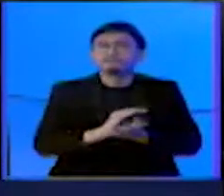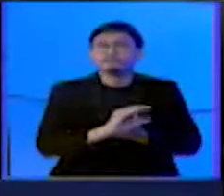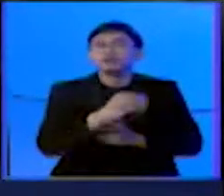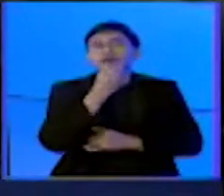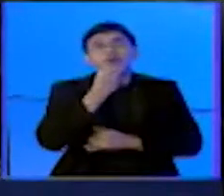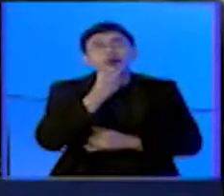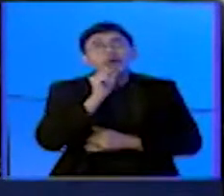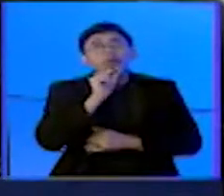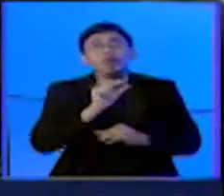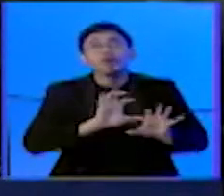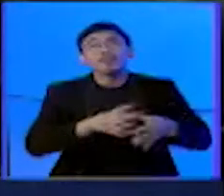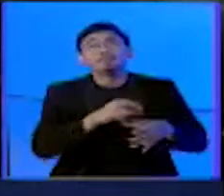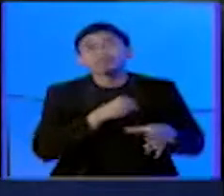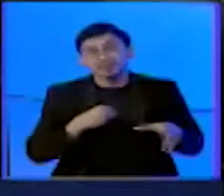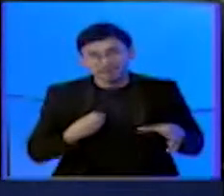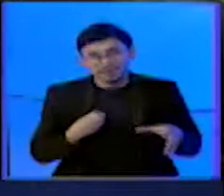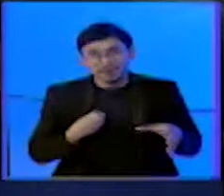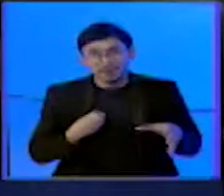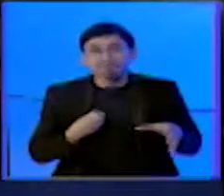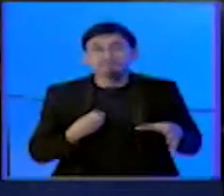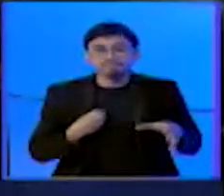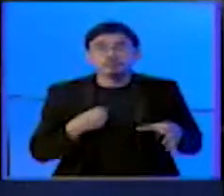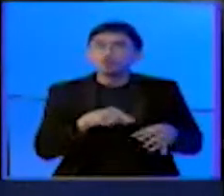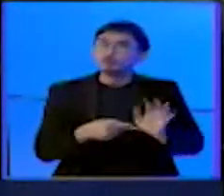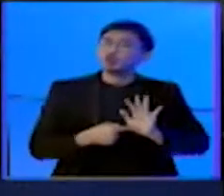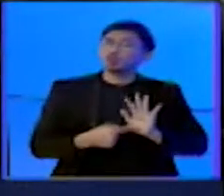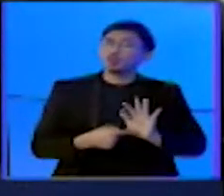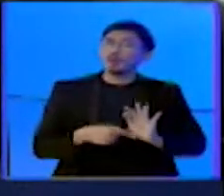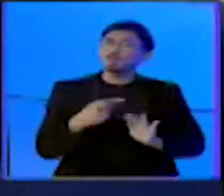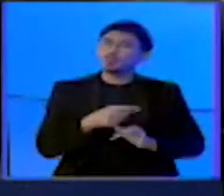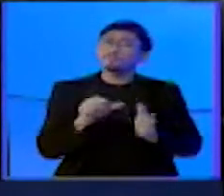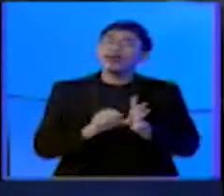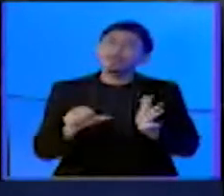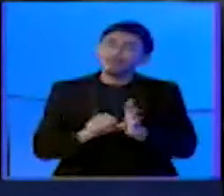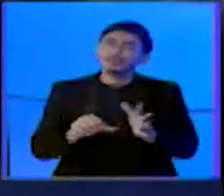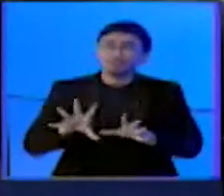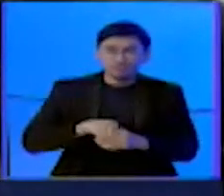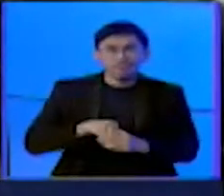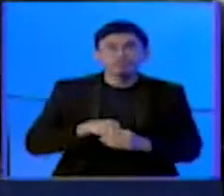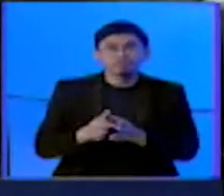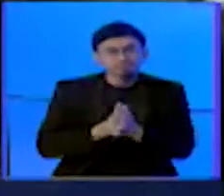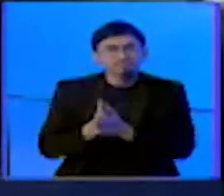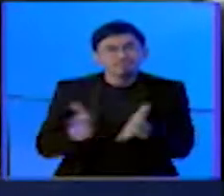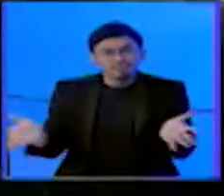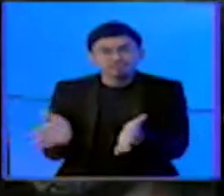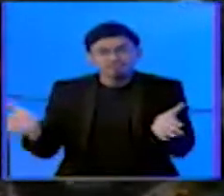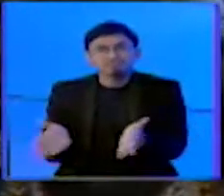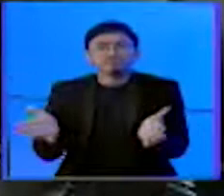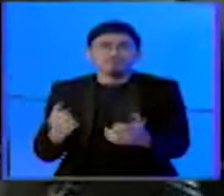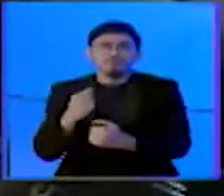lainnya, dan ini merupakan bentuk kontribusi MNC Peduli dalam menyemangati tim medis untuk terus berjuang melaksanakan